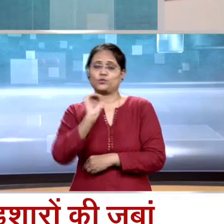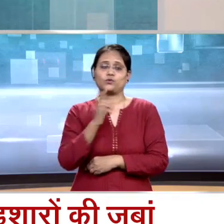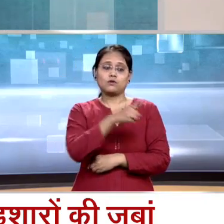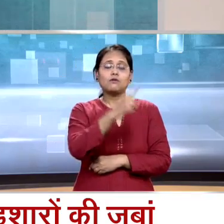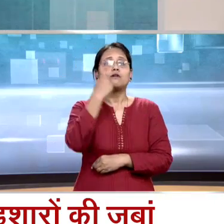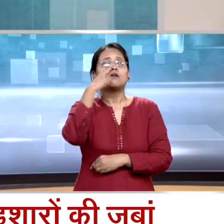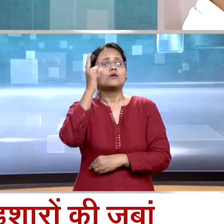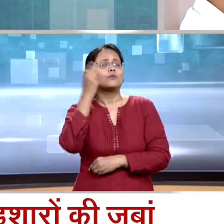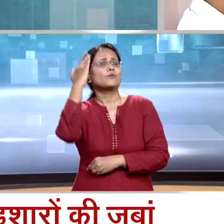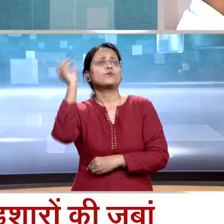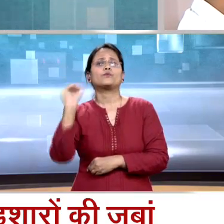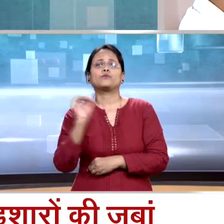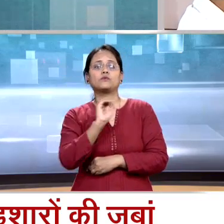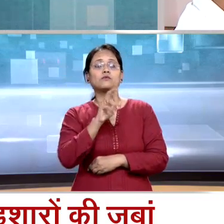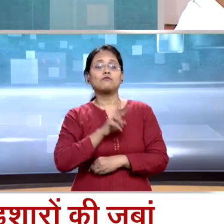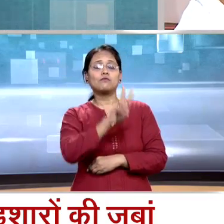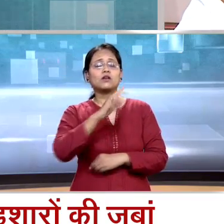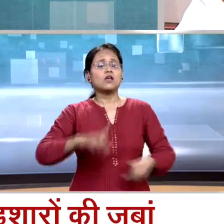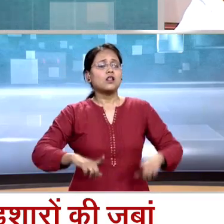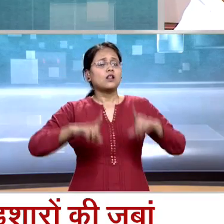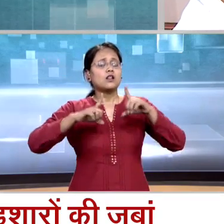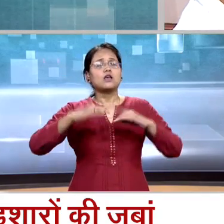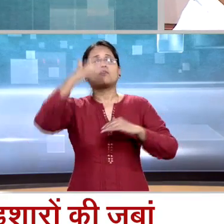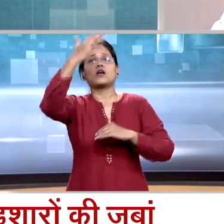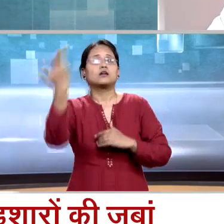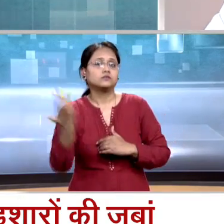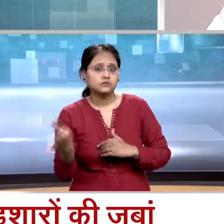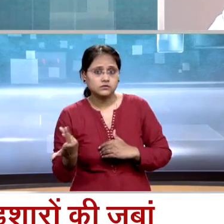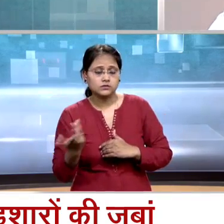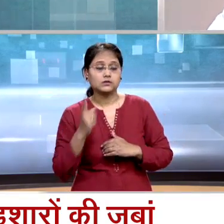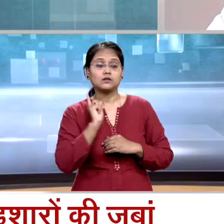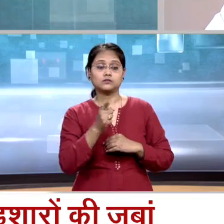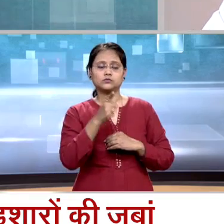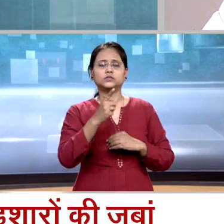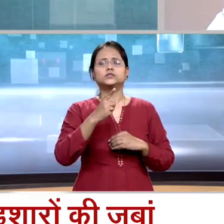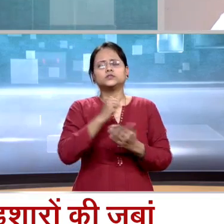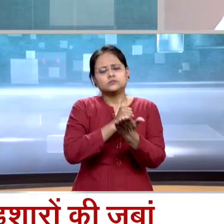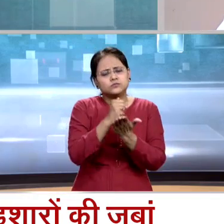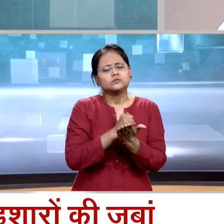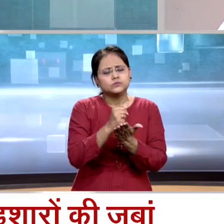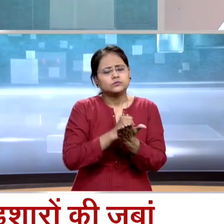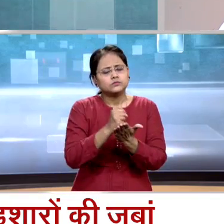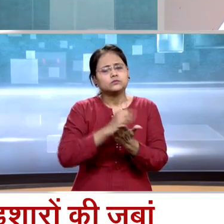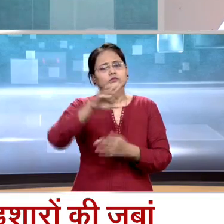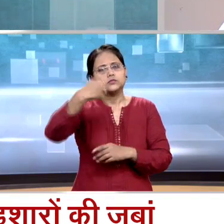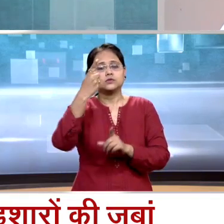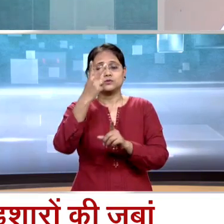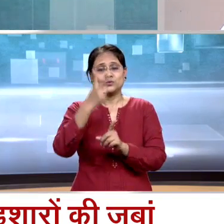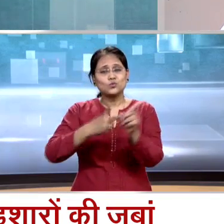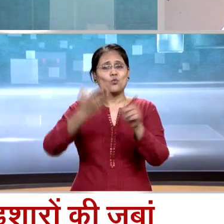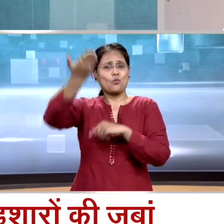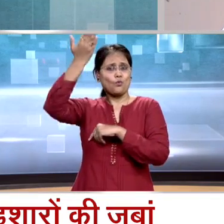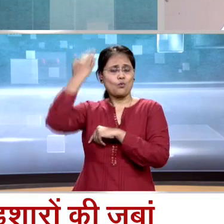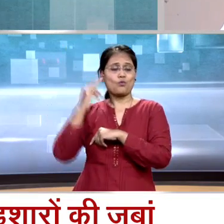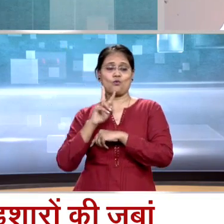पिता को नहीं पता था कि विभा अपनी पूरी जिंदगी कैसे काटेगी, लेकिन तमाम कोशिशों के बाद करीब 2 साल